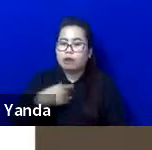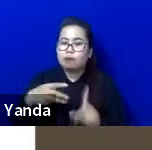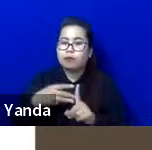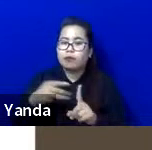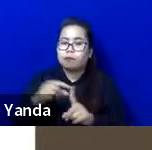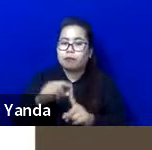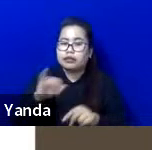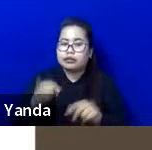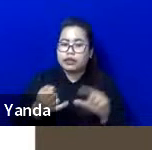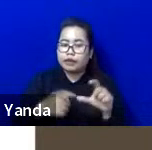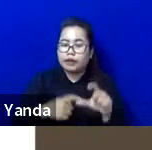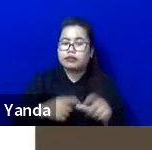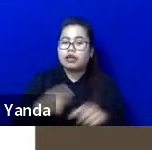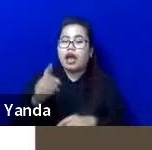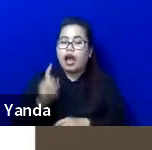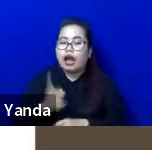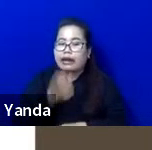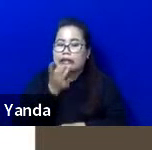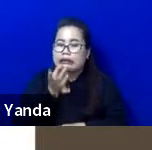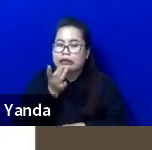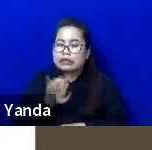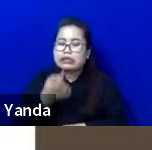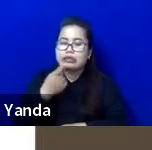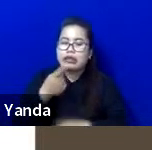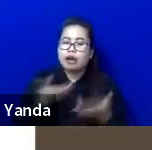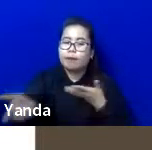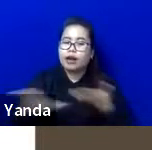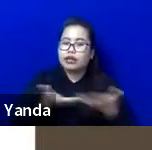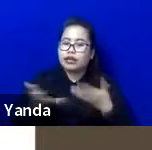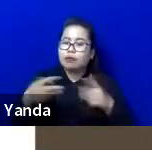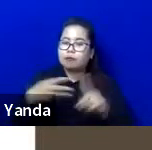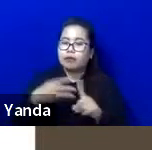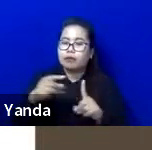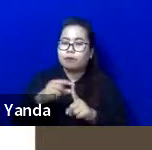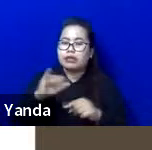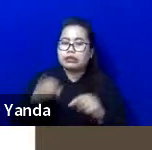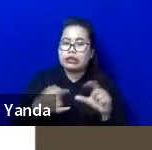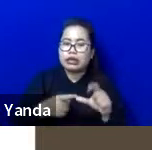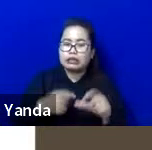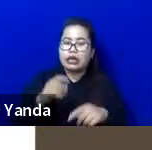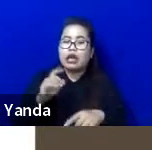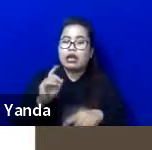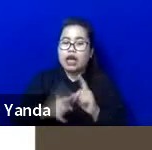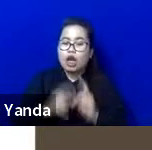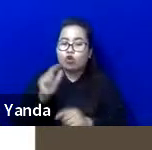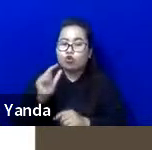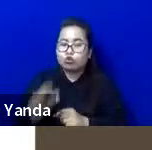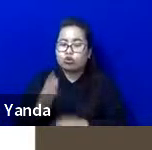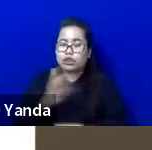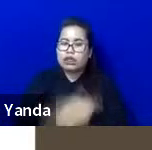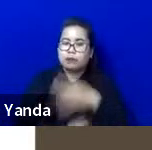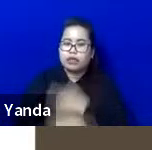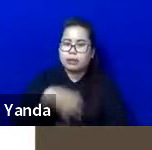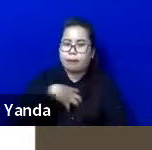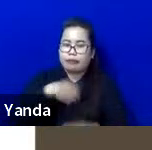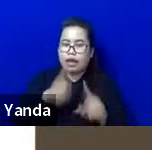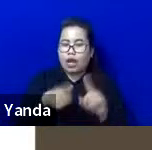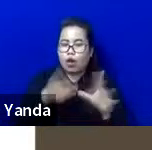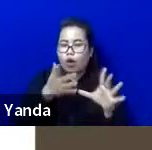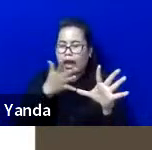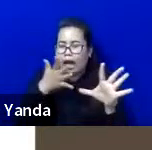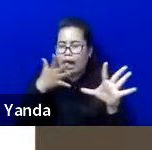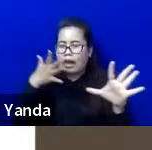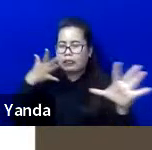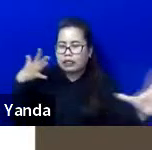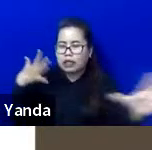kritik terhadap layanan BPJS, misalnya bagi penyandang disabilitas mental untuk antri dalam jangka waktu lama dari